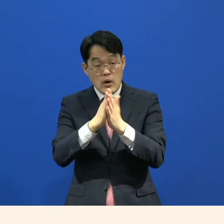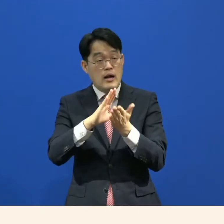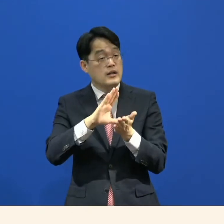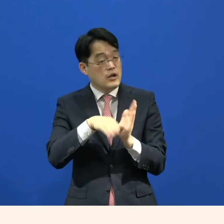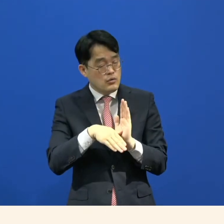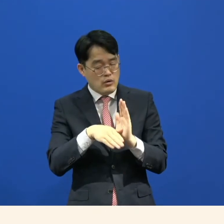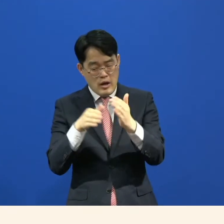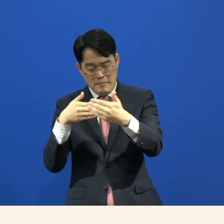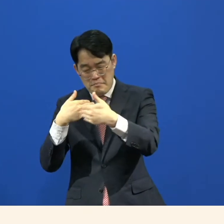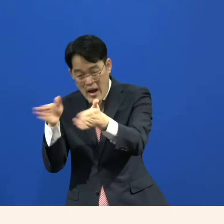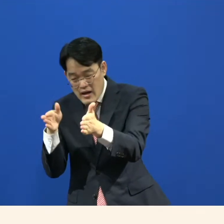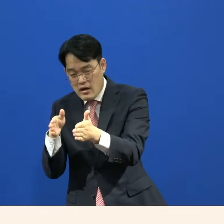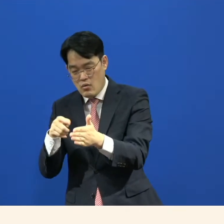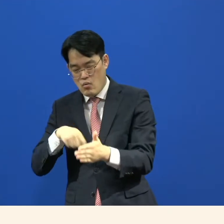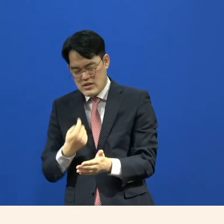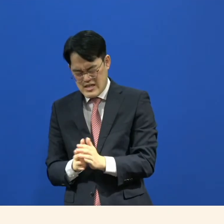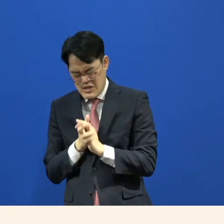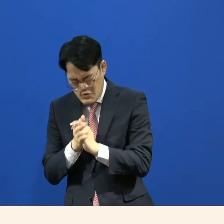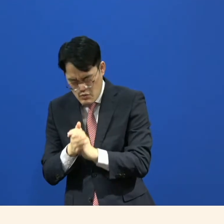은밀하게 해라.